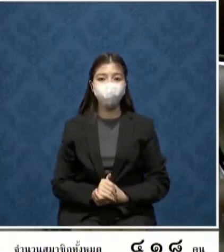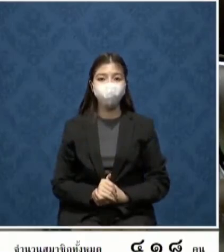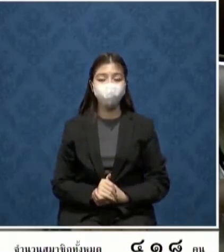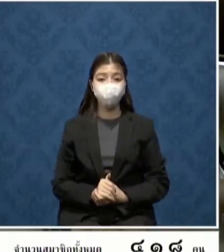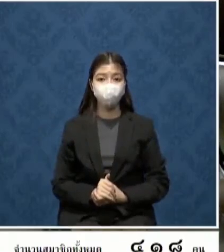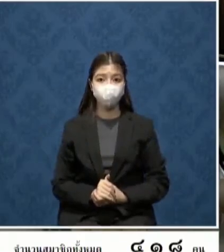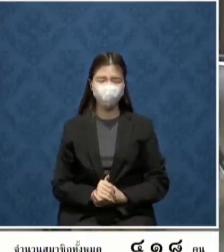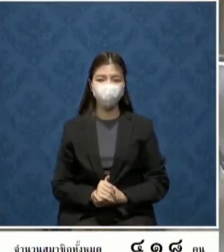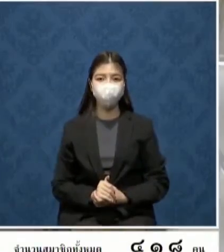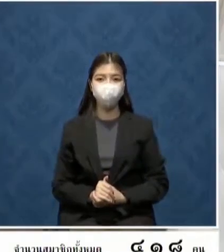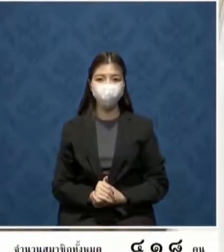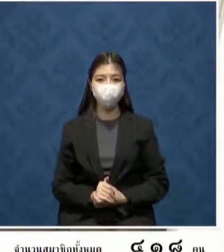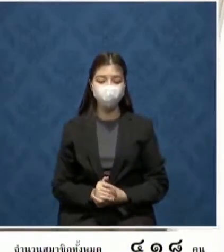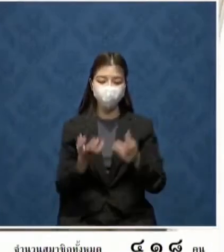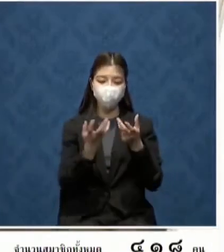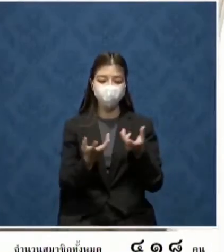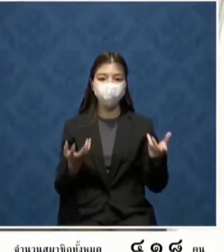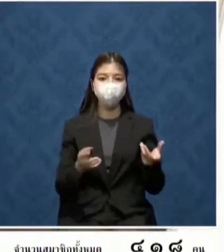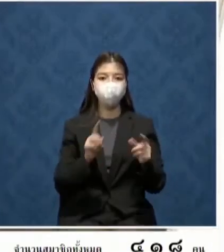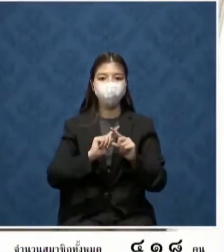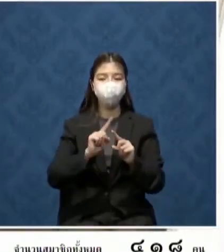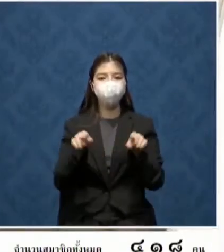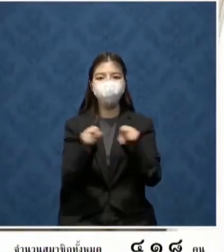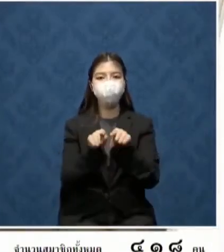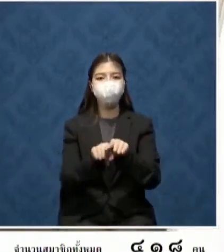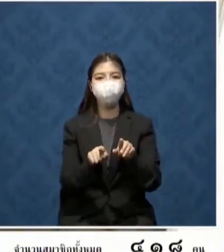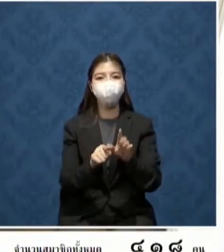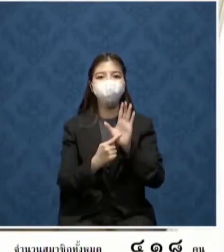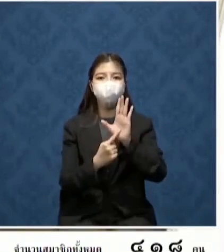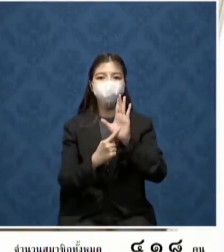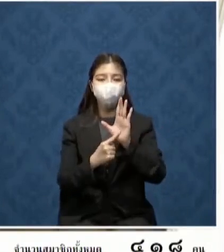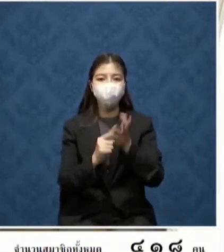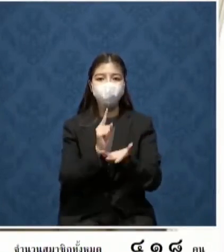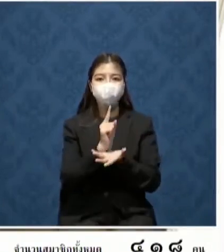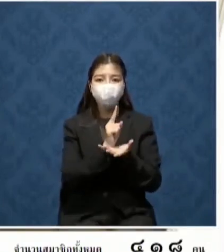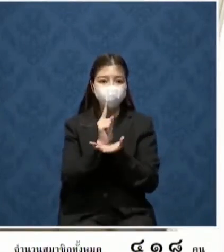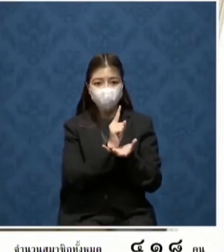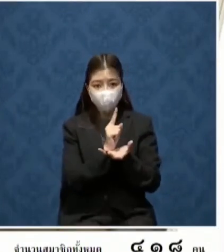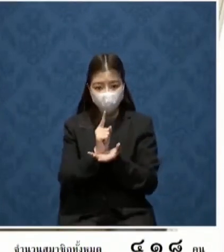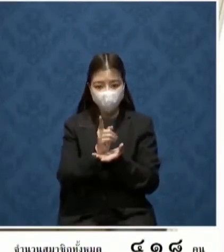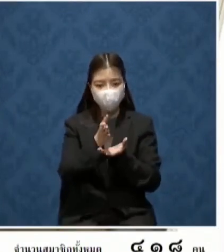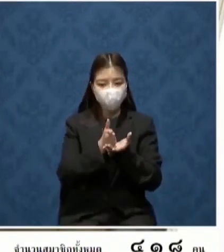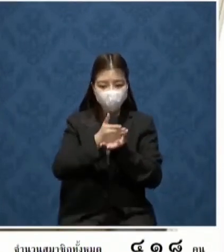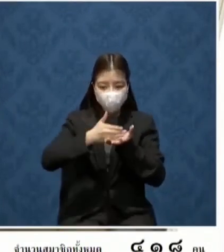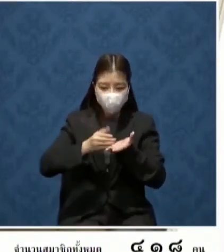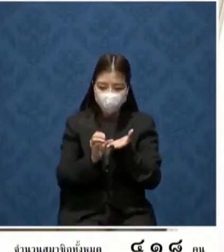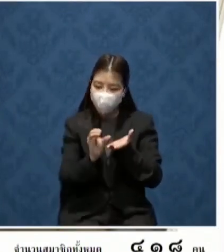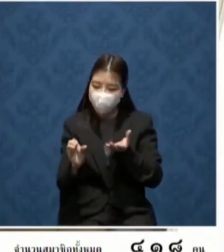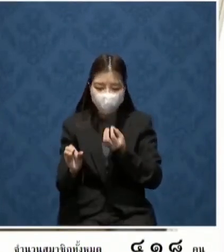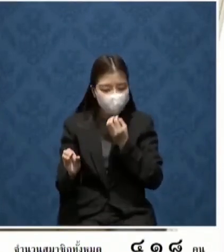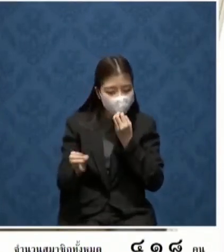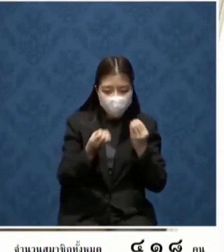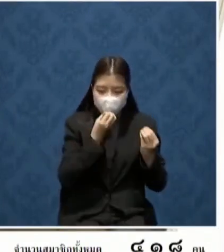ได้โร awhile meteor ยามองยธ ทรกรน เป็เหมือนขนมเคกที่ต้องแบ่งกันกินตงแต่การจดซือ ปจทิ้ง